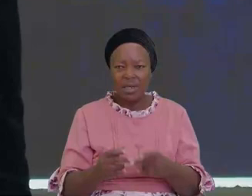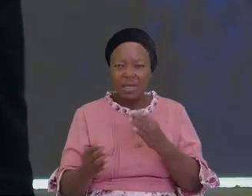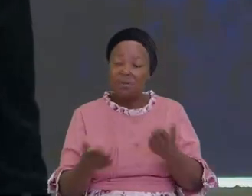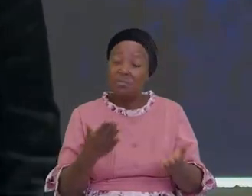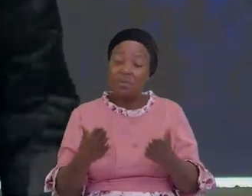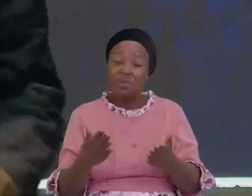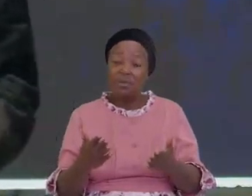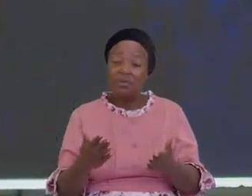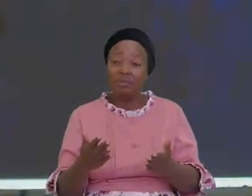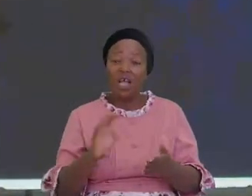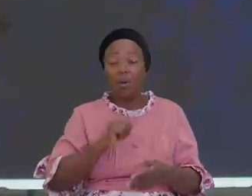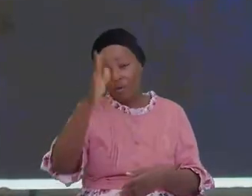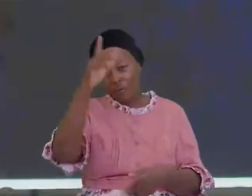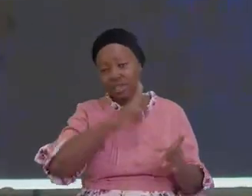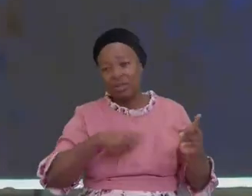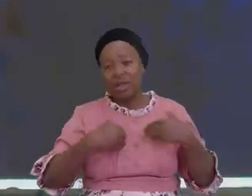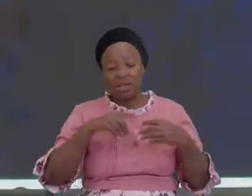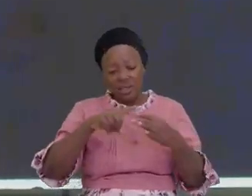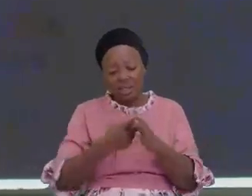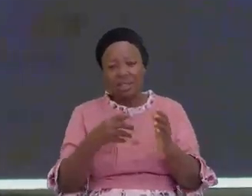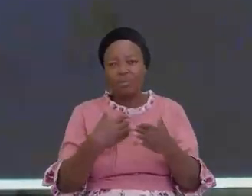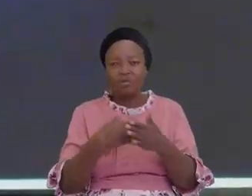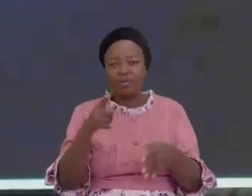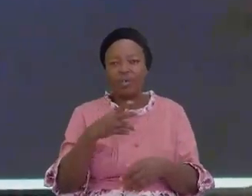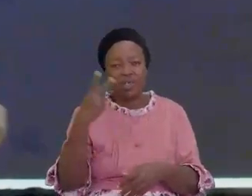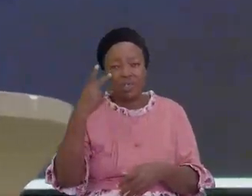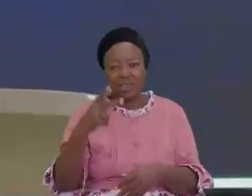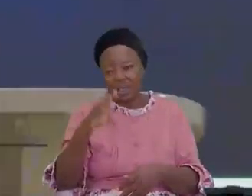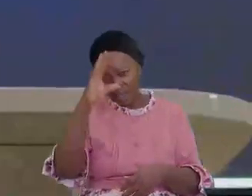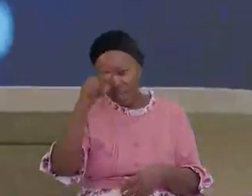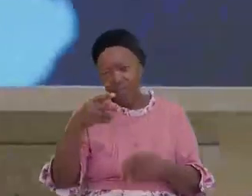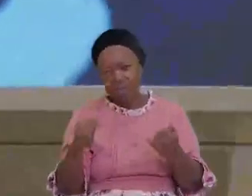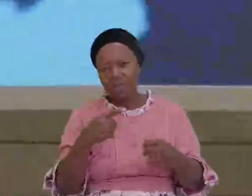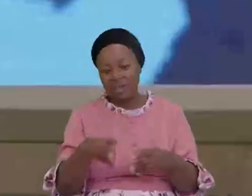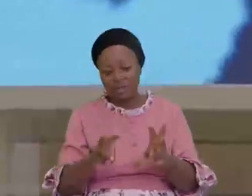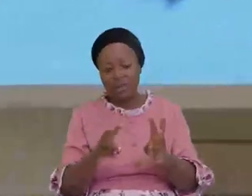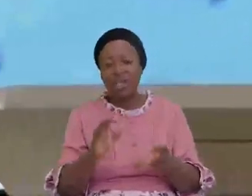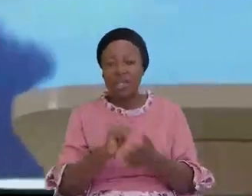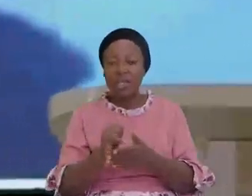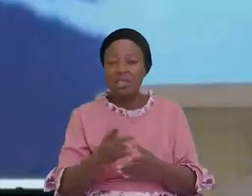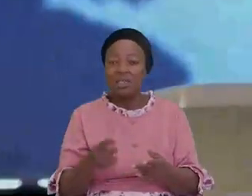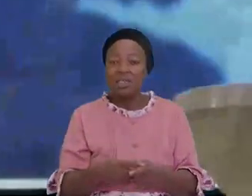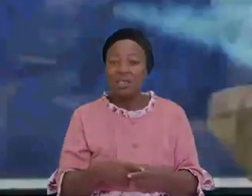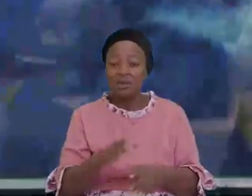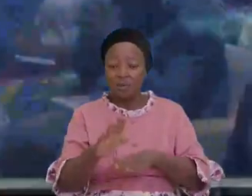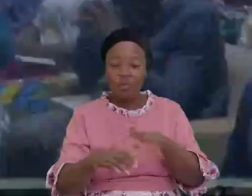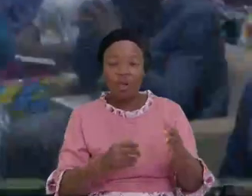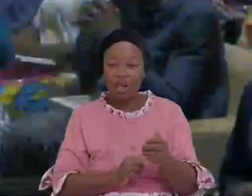Peut-être j'ai commencé avant vous. Et voyez comment je marche maintenant. Venez, courez et